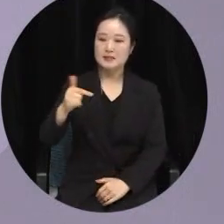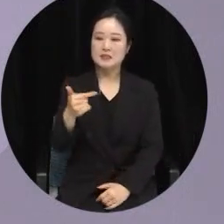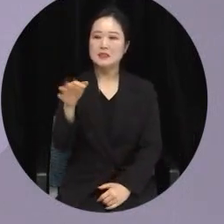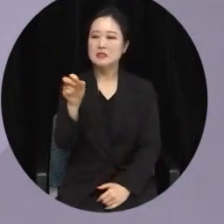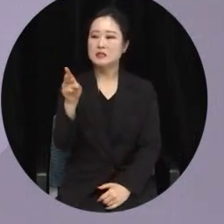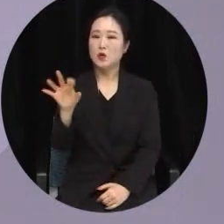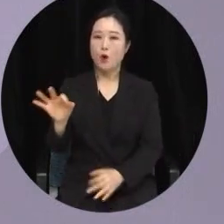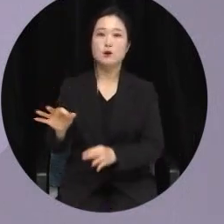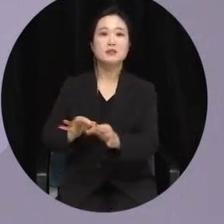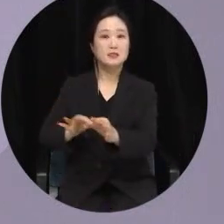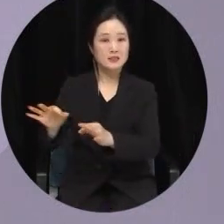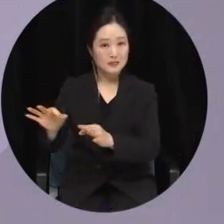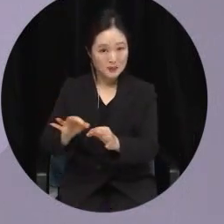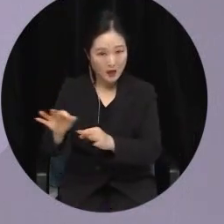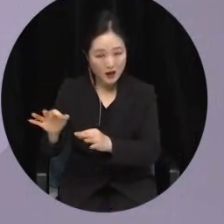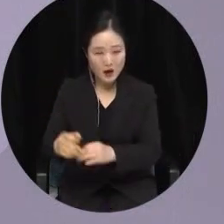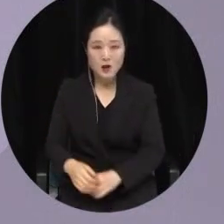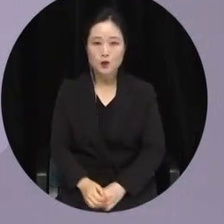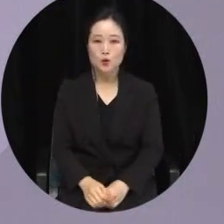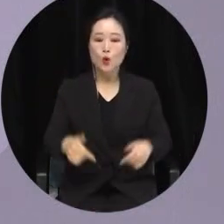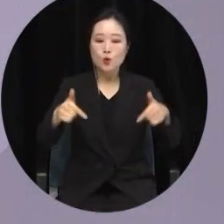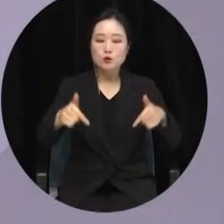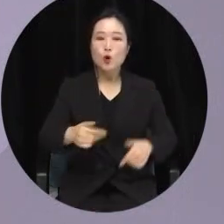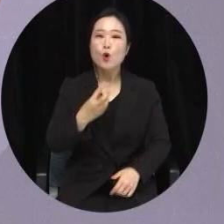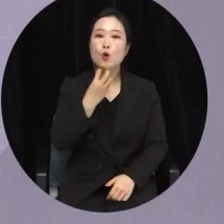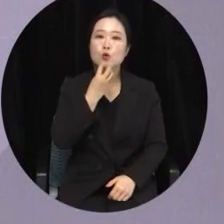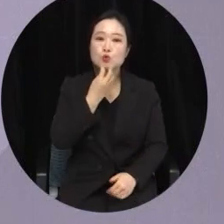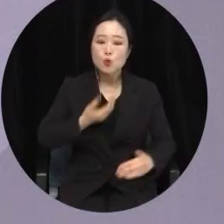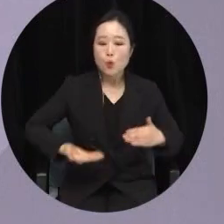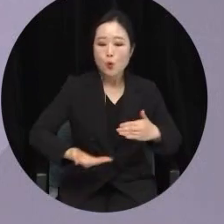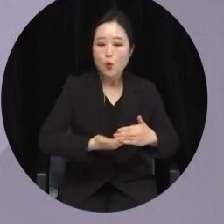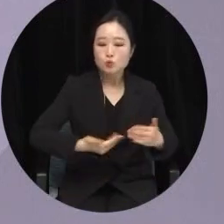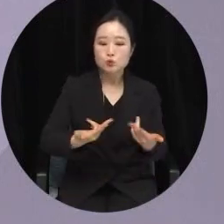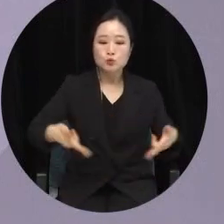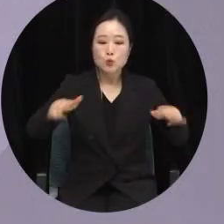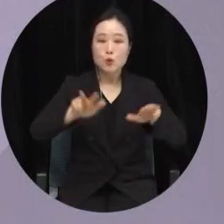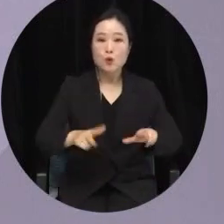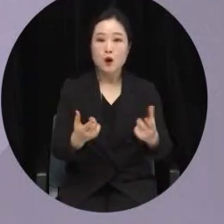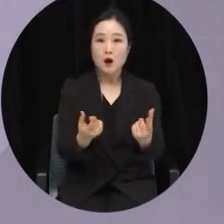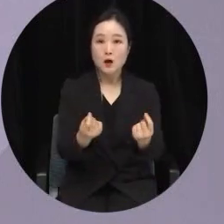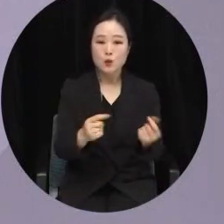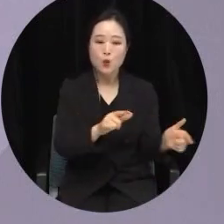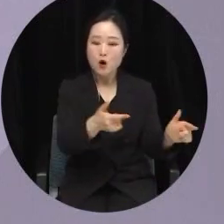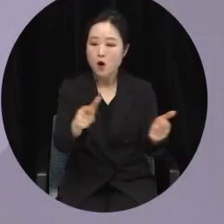그 서부 서서울호수공원 같은 관광 인프라를 잘